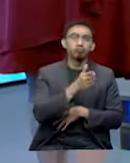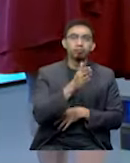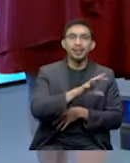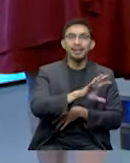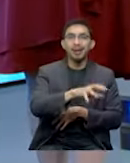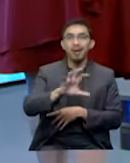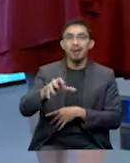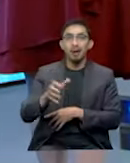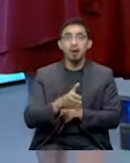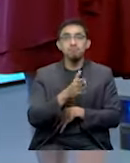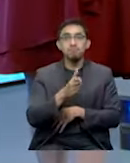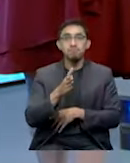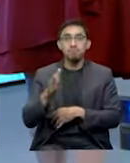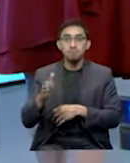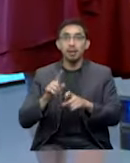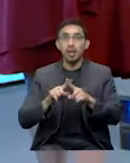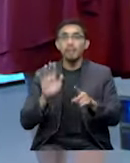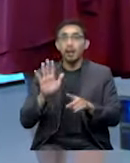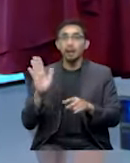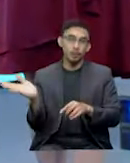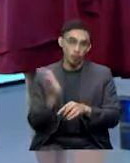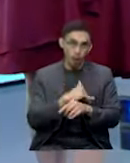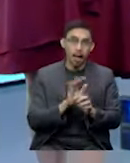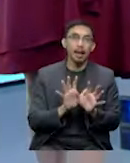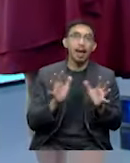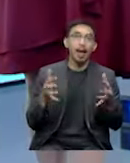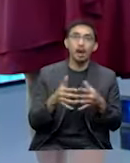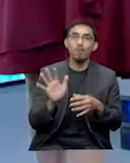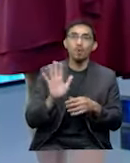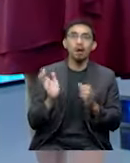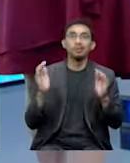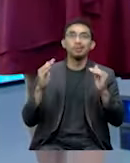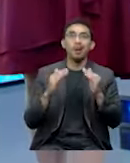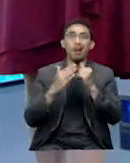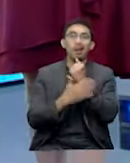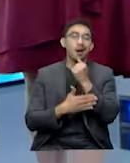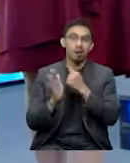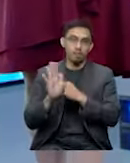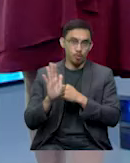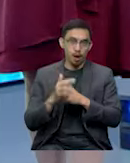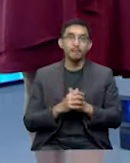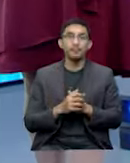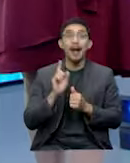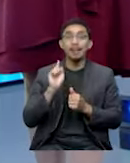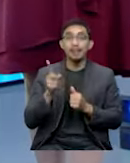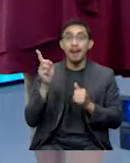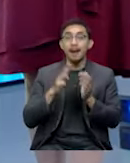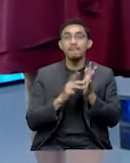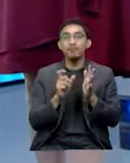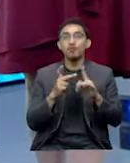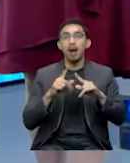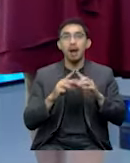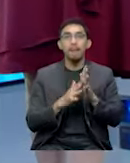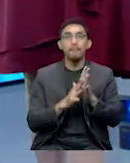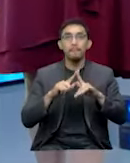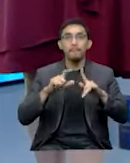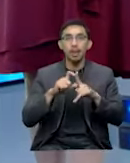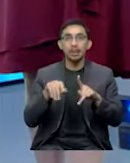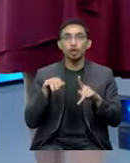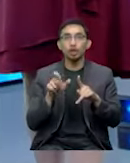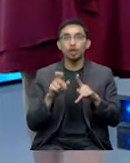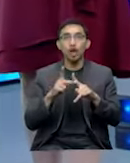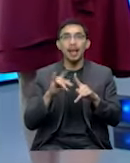untuk kunjungan kerja ke daerah, tapi akan pulang ke IKN bukan ke Istana Negara seperti biasanya. Sudah ada Muhammad Zulhilmi di Istana